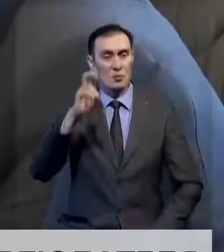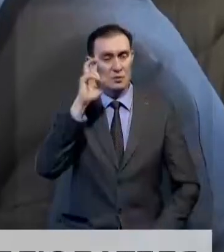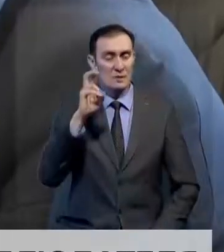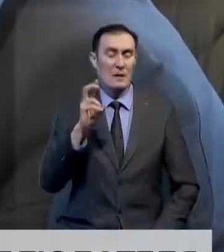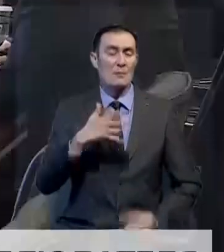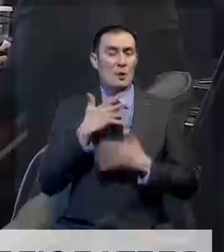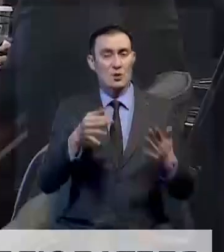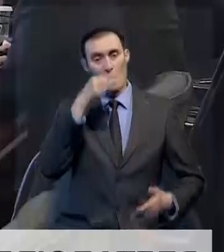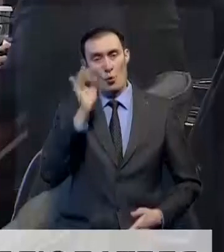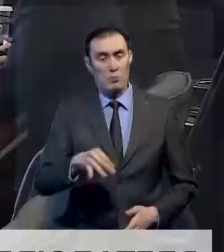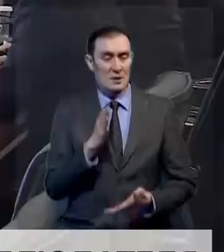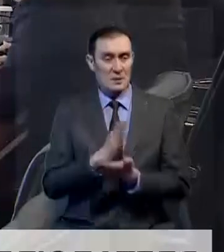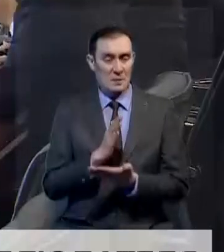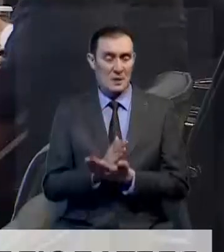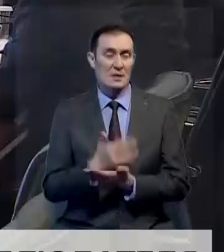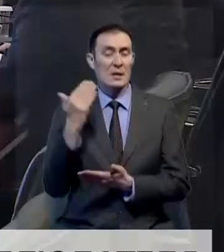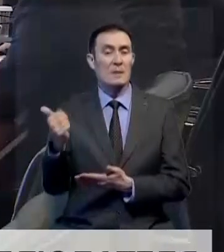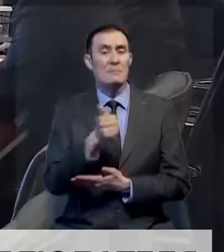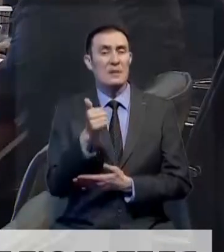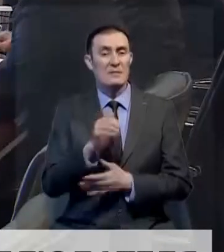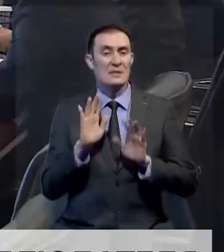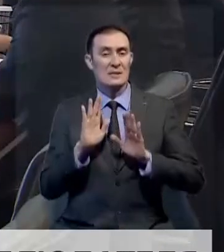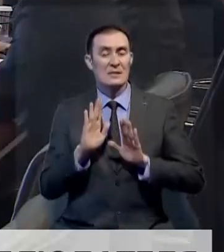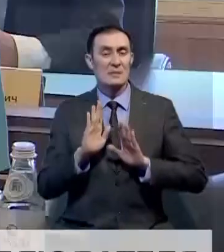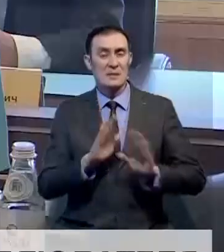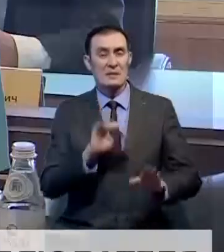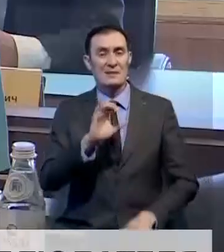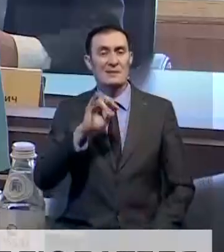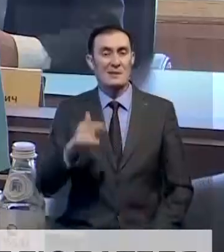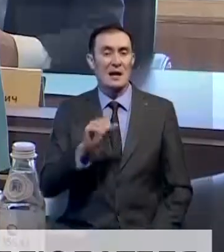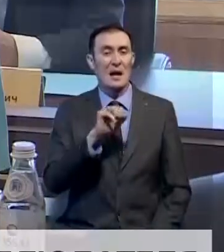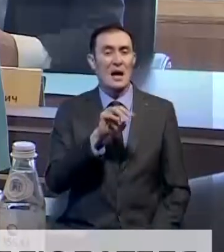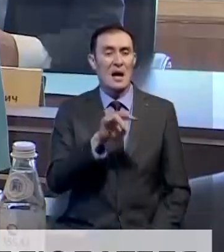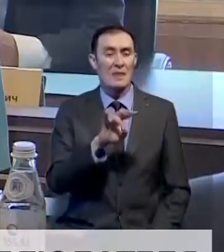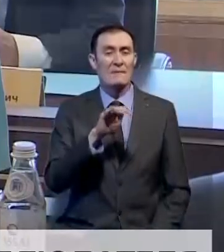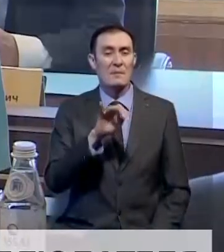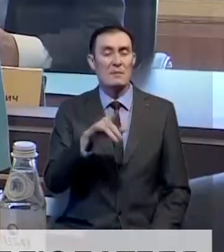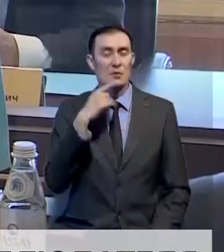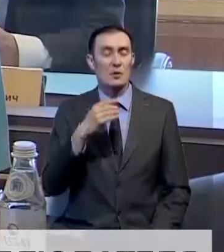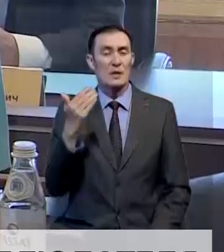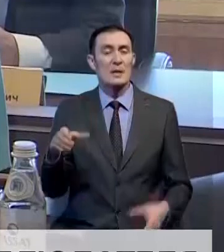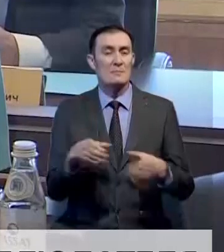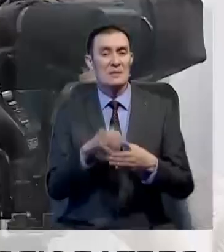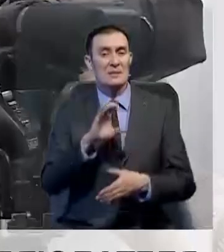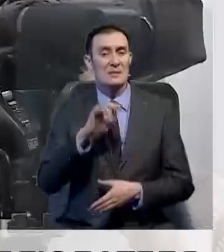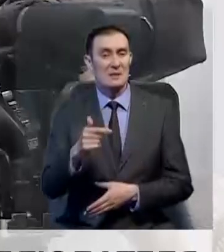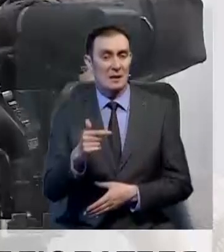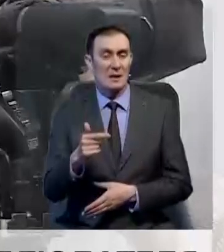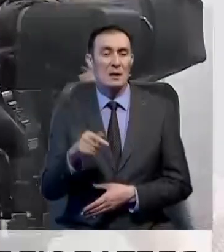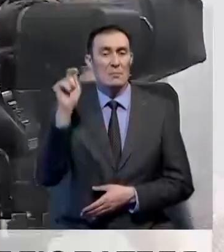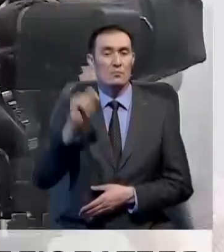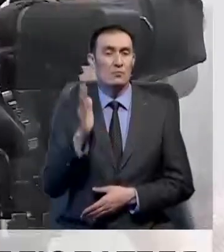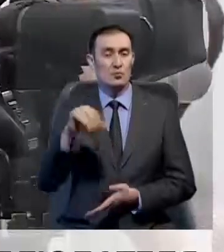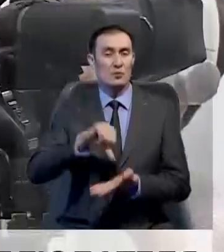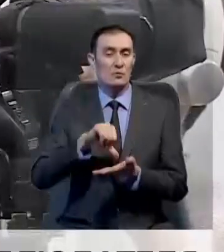отметил большой опыт в этой сфере. В свою очередь, первый замгенсека СНГ Леонид Анфимов сообщил, что от миссии на выборы в страну